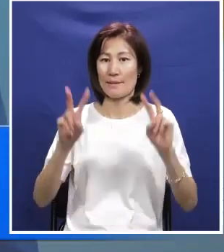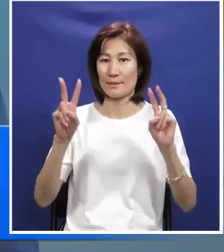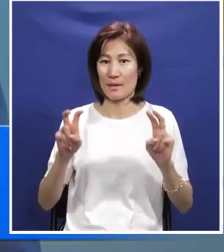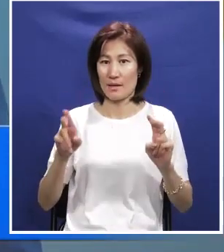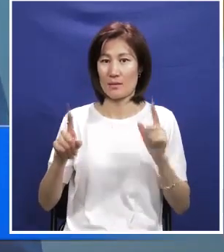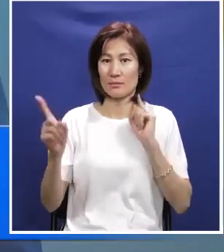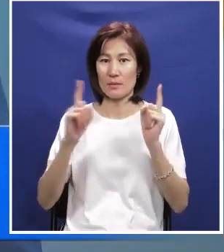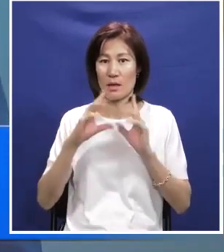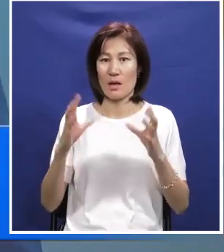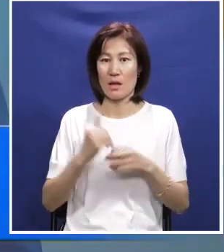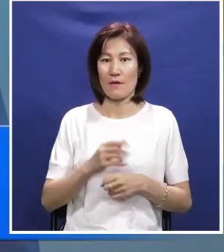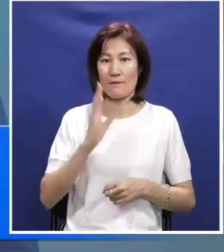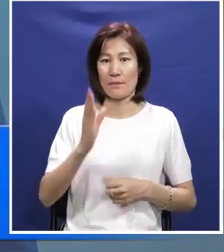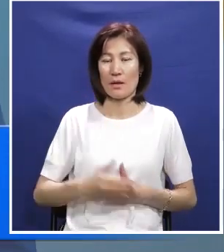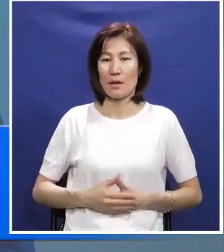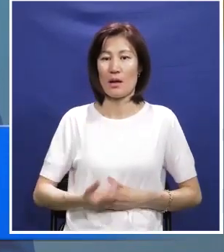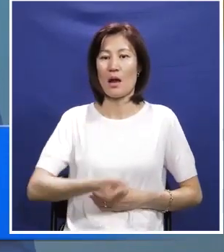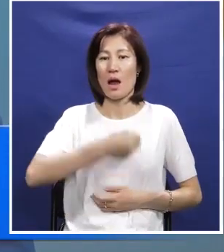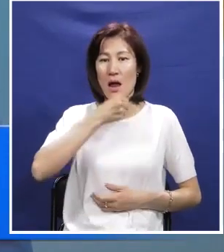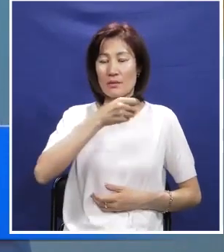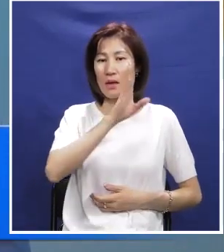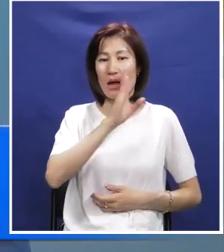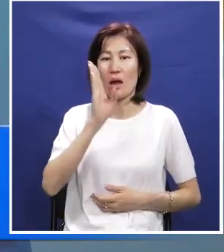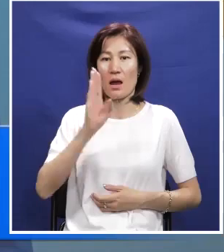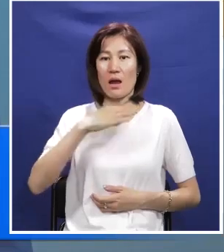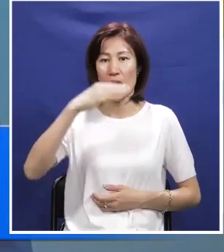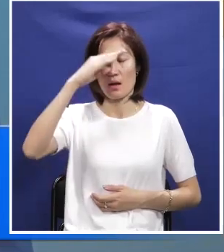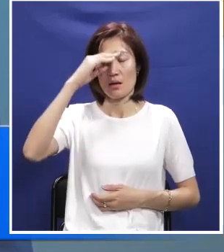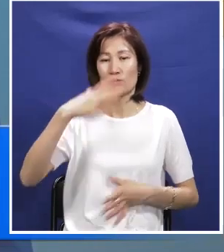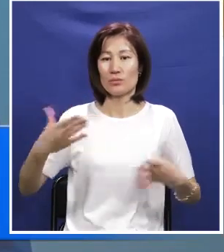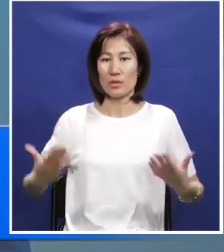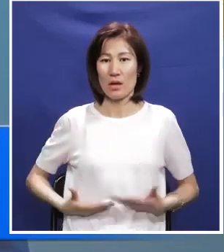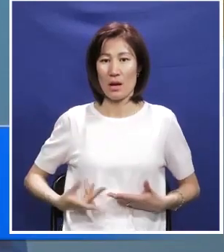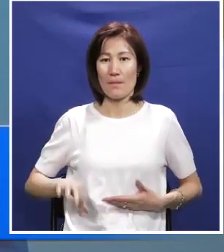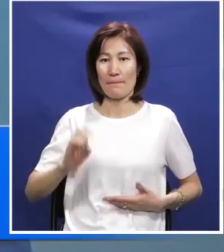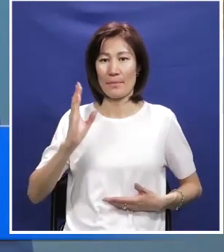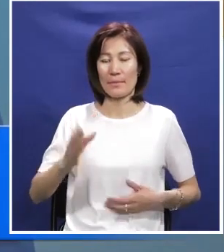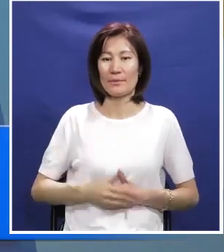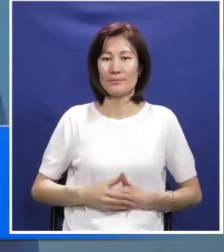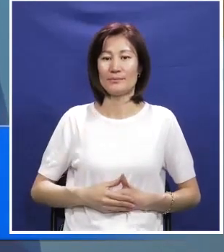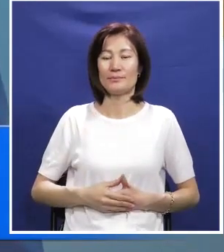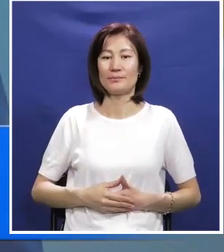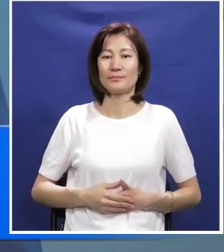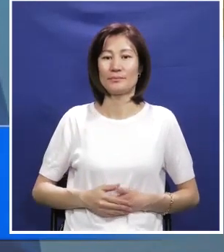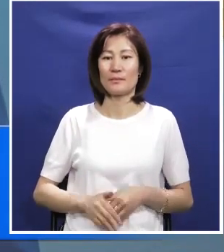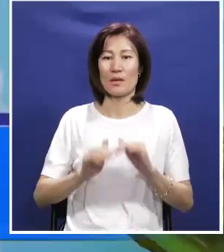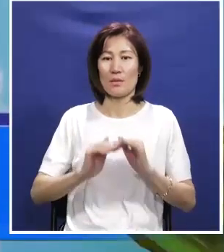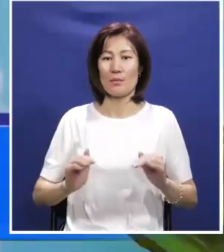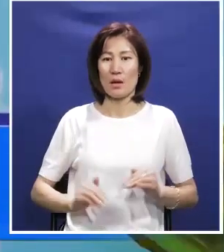біздің семинардың басты мақсаты ата-аналардың баланың өміріндегі маңызды ролін, және де